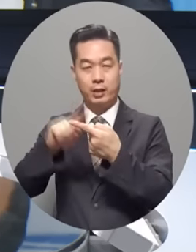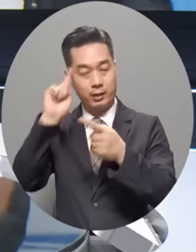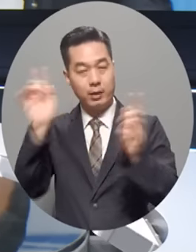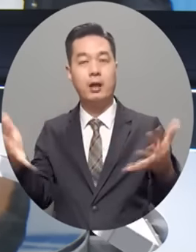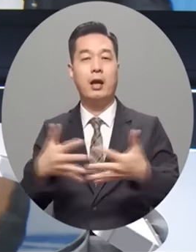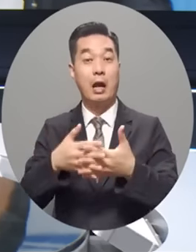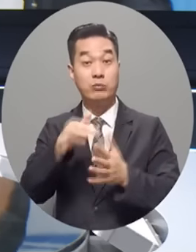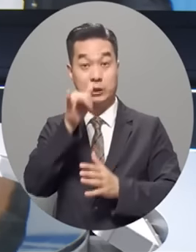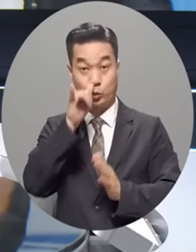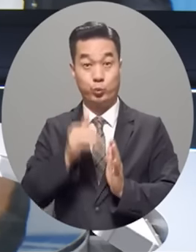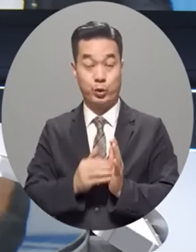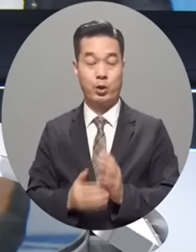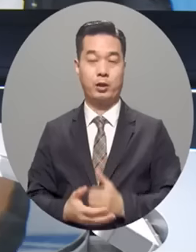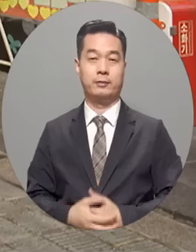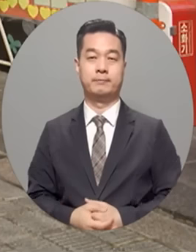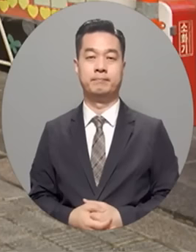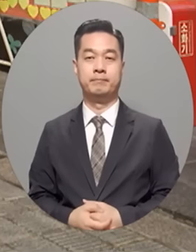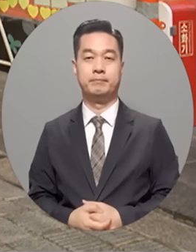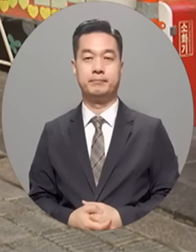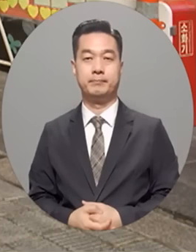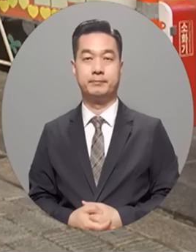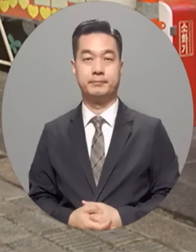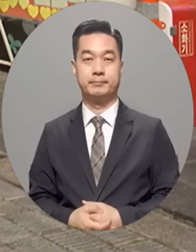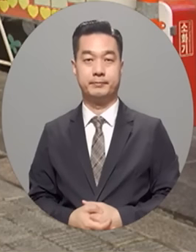김정우 기자의 보도입니다.